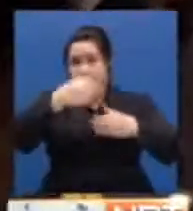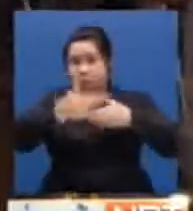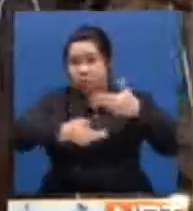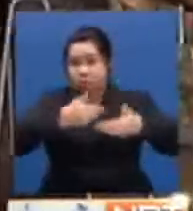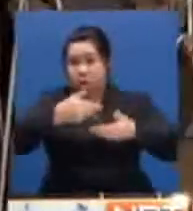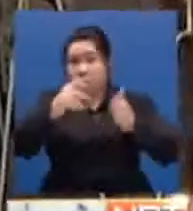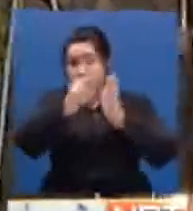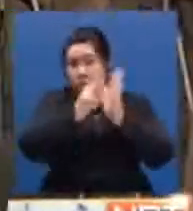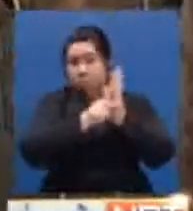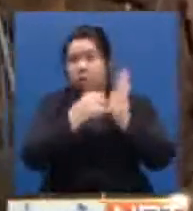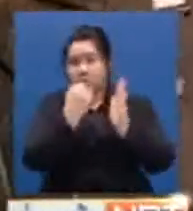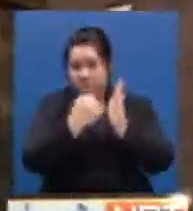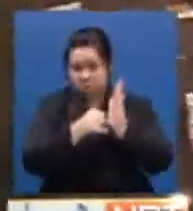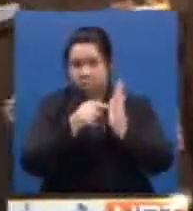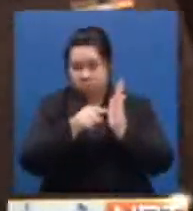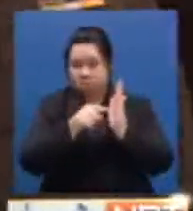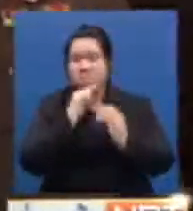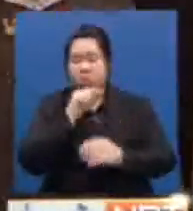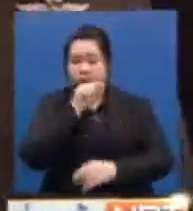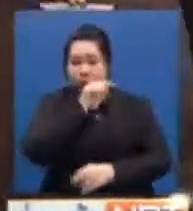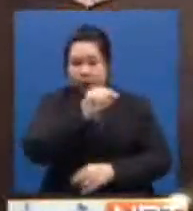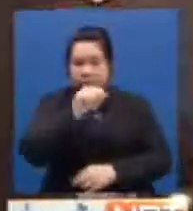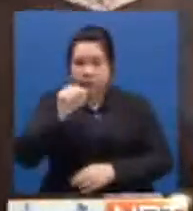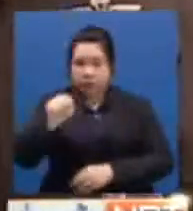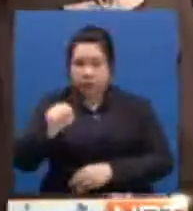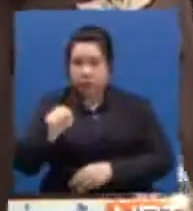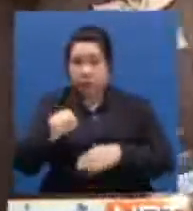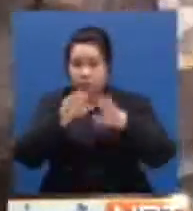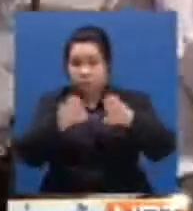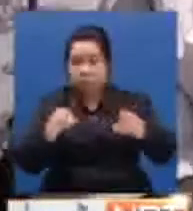ซึ่งพลตำรวจเอกสมยศได้สั่งกำชับผู้ใต้บังคับบัญช